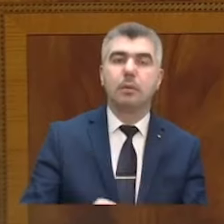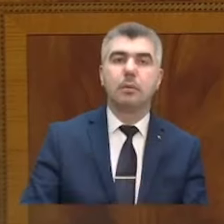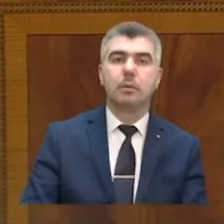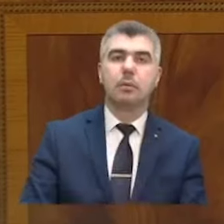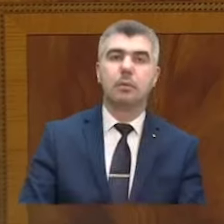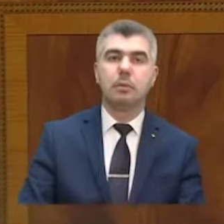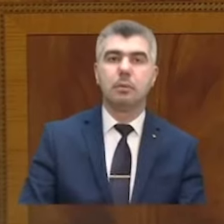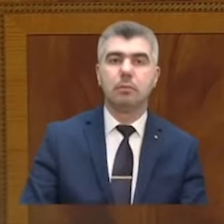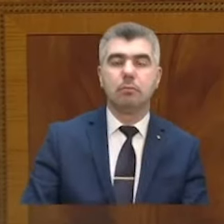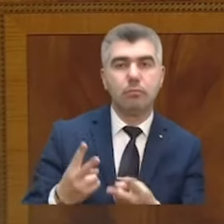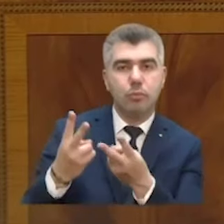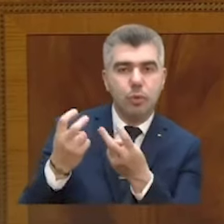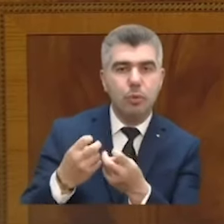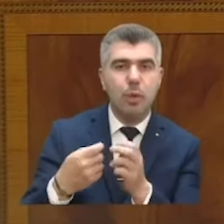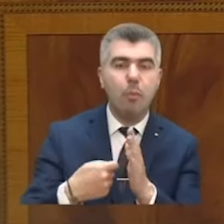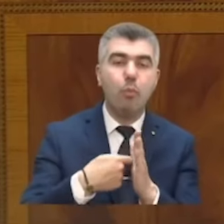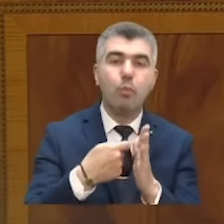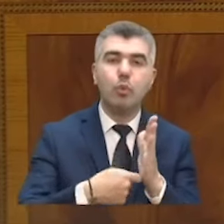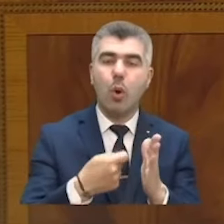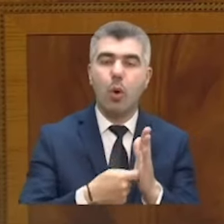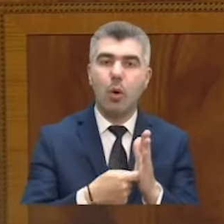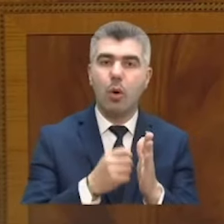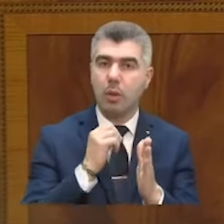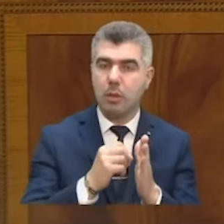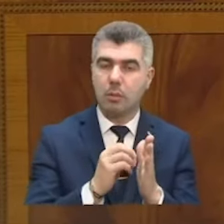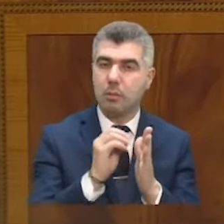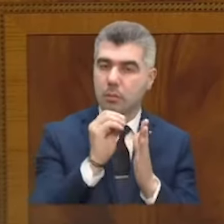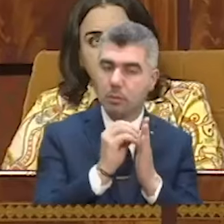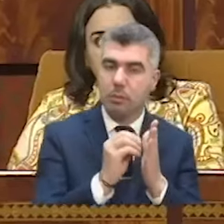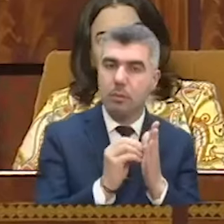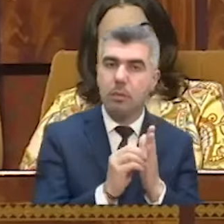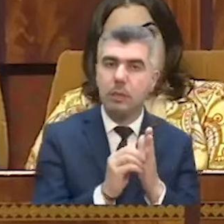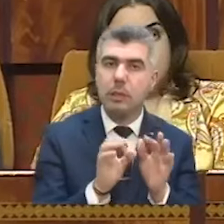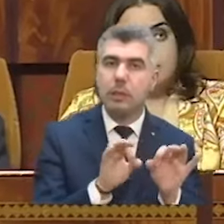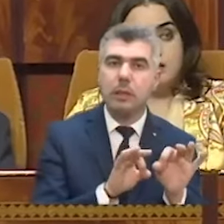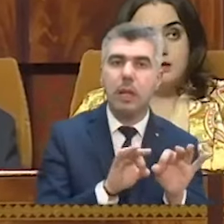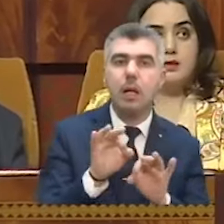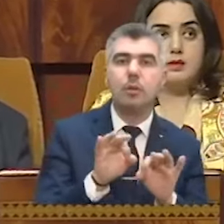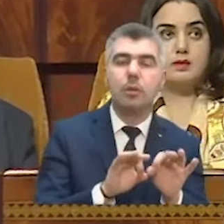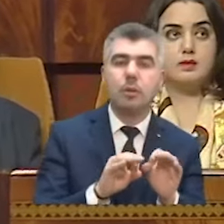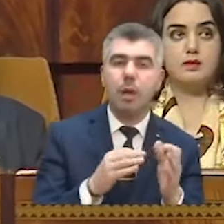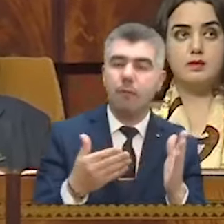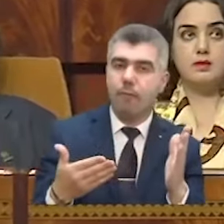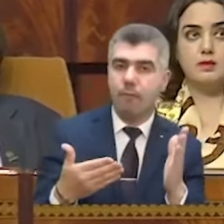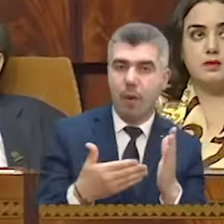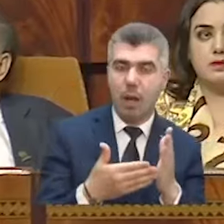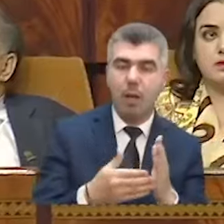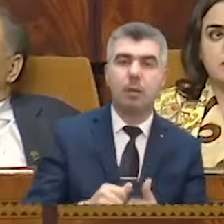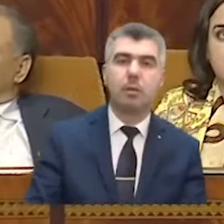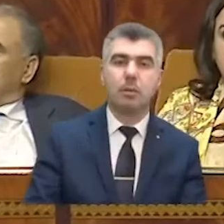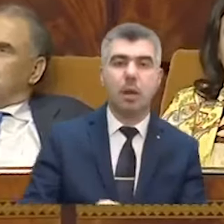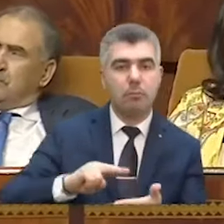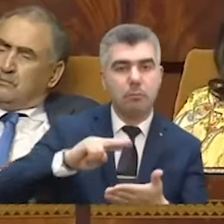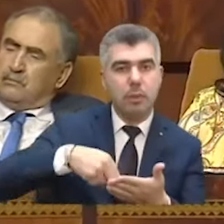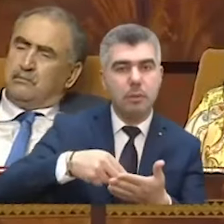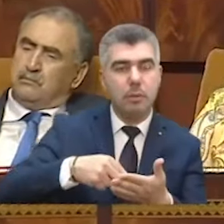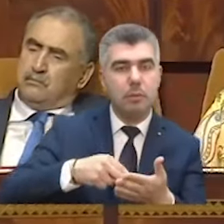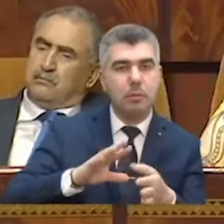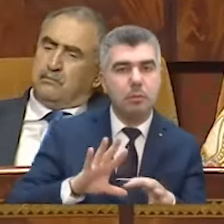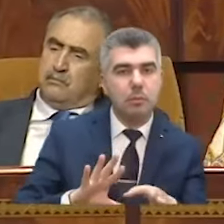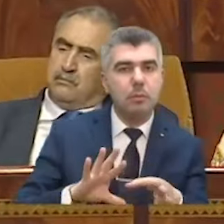خلال جلب مجموعة من المشاريع الاستثمارية ذات طابع استراتيجي، كان آخرها التوقيع في